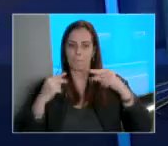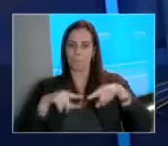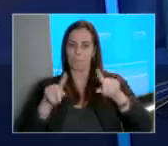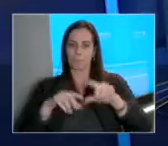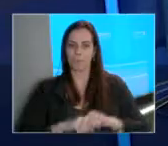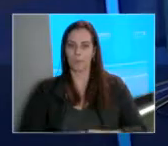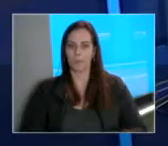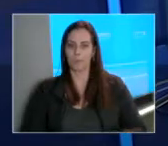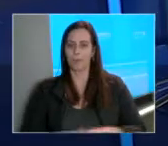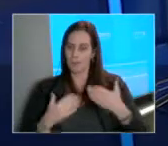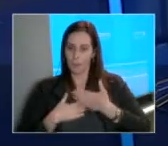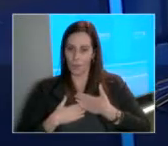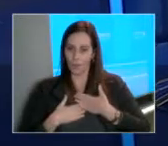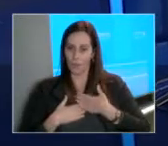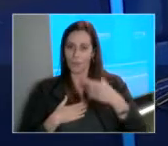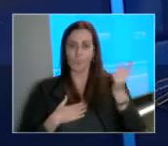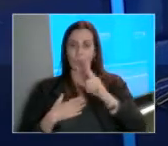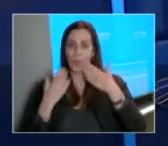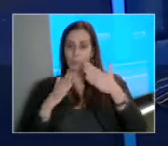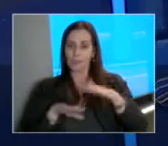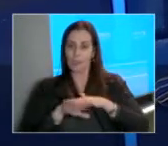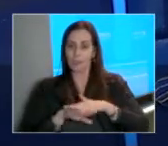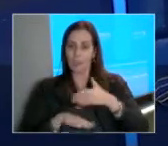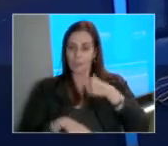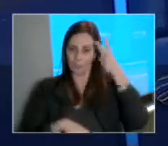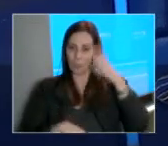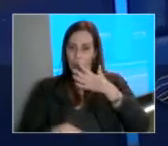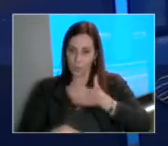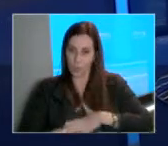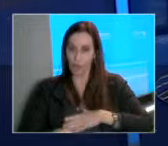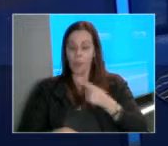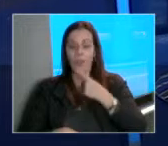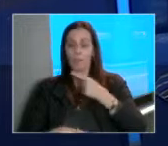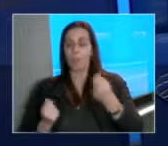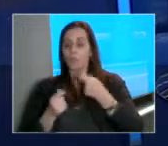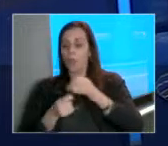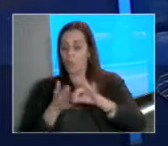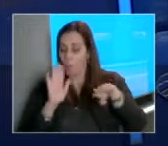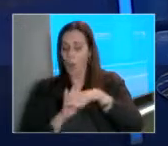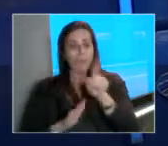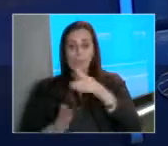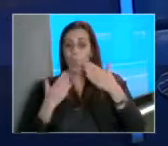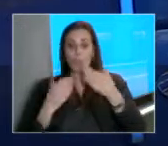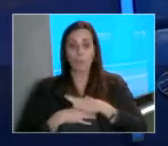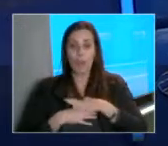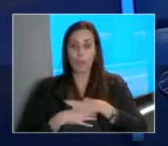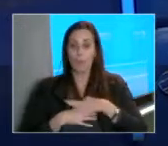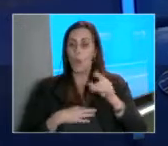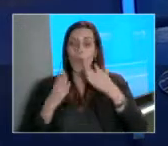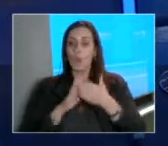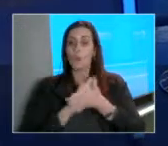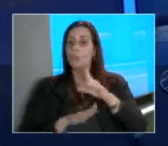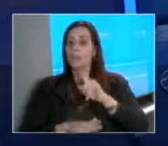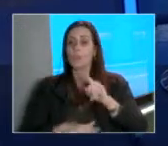אפשר לשחק. בסדר, אבל רגע. זה מה שקורה כשמביאים על אנשים לאולפן. צופיה, תנו לי רגע. זה לא הדיון, אני מצטער. אני מבין שאת רוצה למשוך את הדיון ללשון החוק. זה לא הדיון. לא